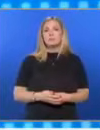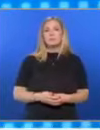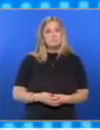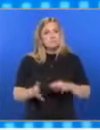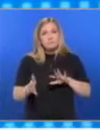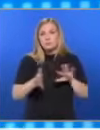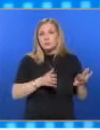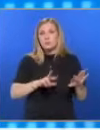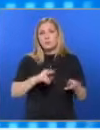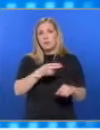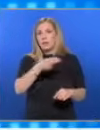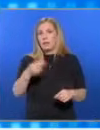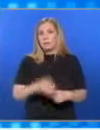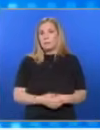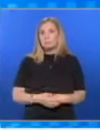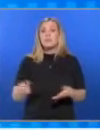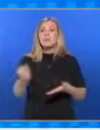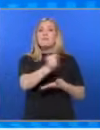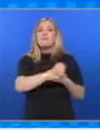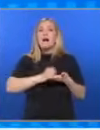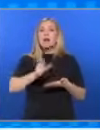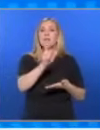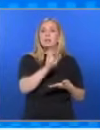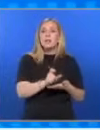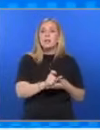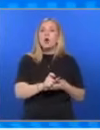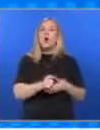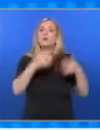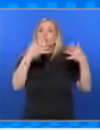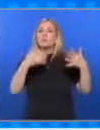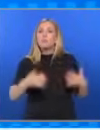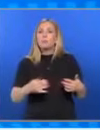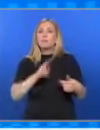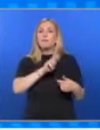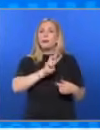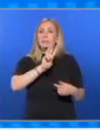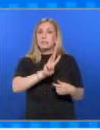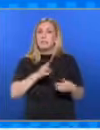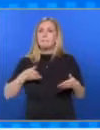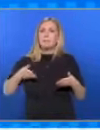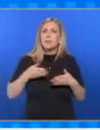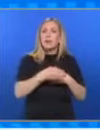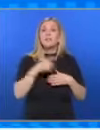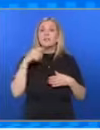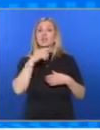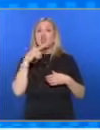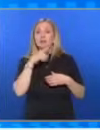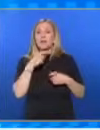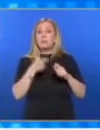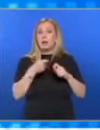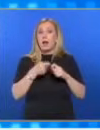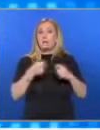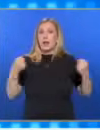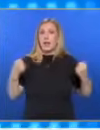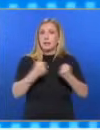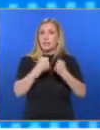Другите теми в емисията. Ватман от трамвай на линия 23 минава на червено и прави катастрофи на натоварено